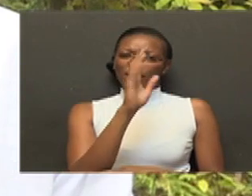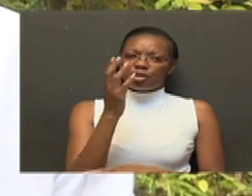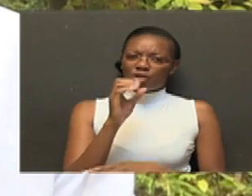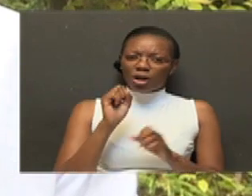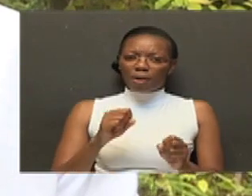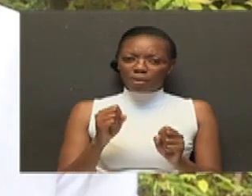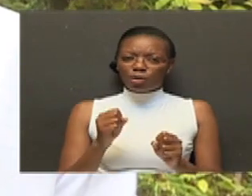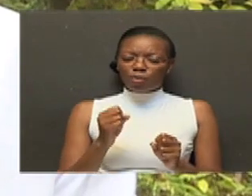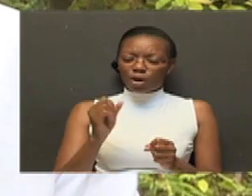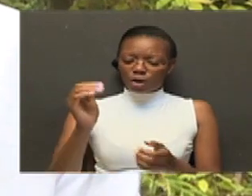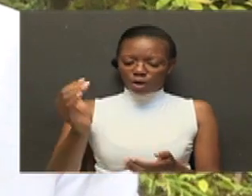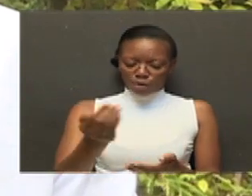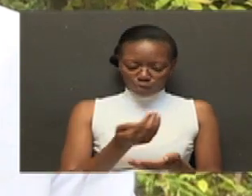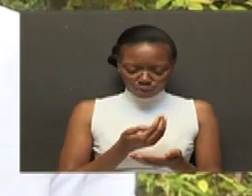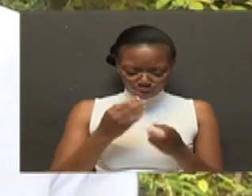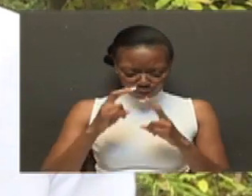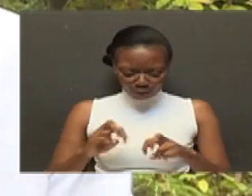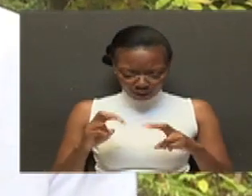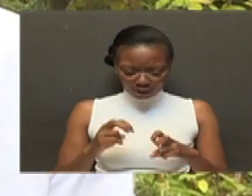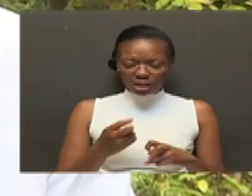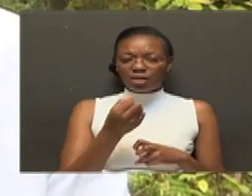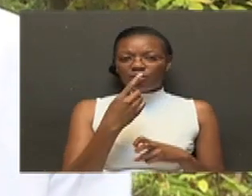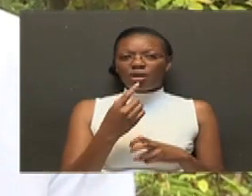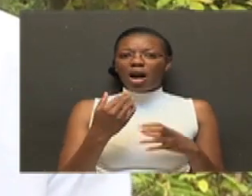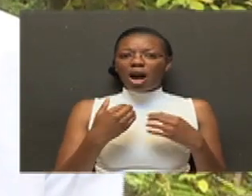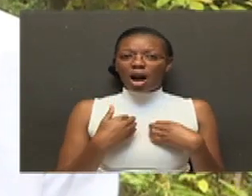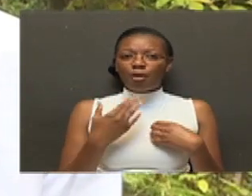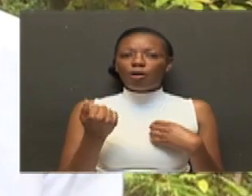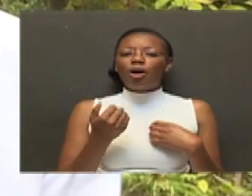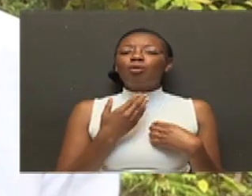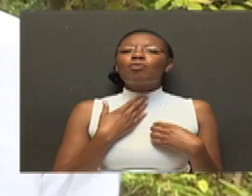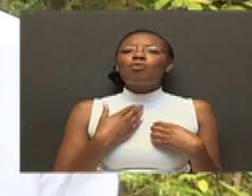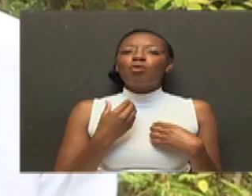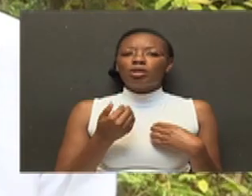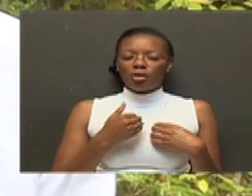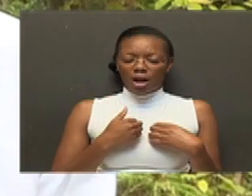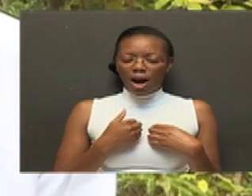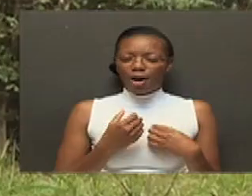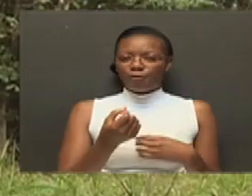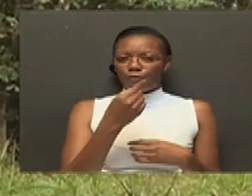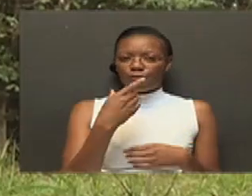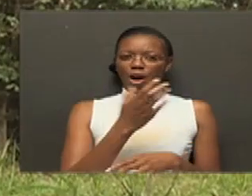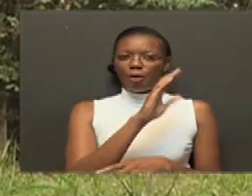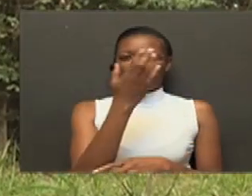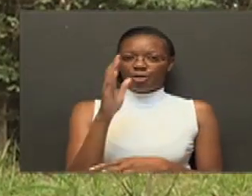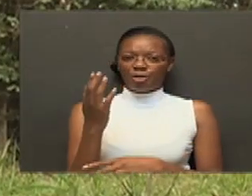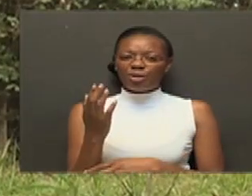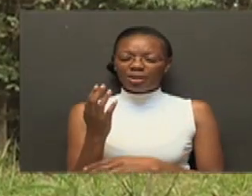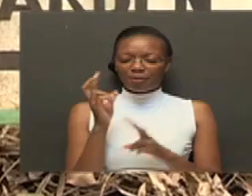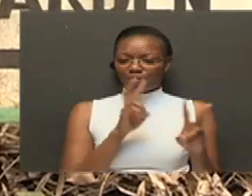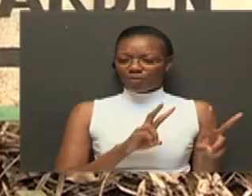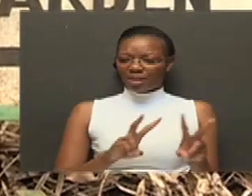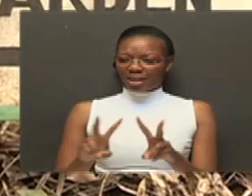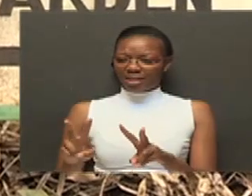nayo hapa kwetu Kenya. Maana tunataka tukue na hata pharmaceutical industry yetu in future. Kama